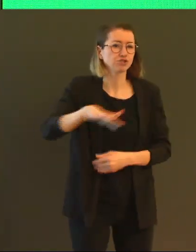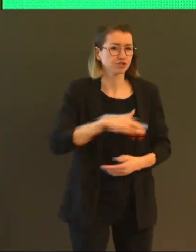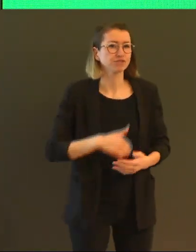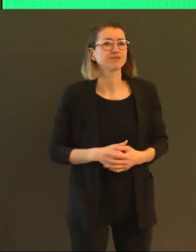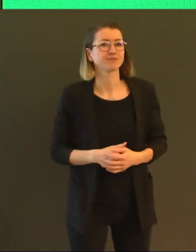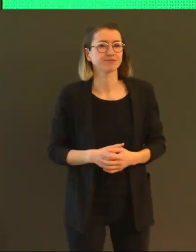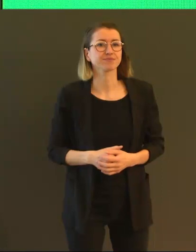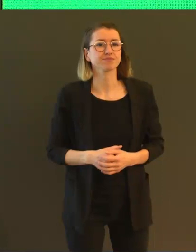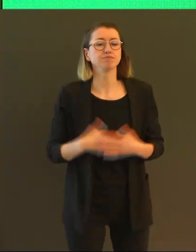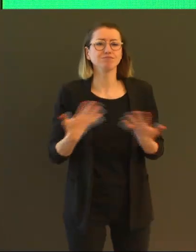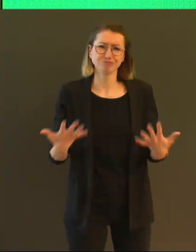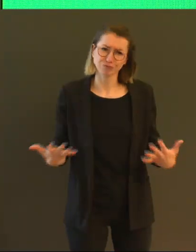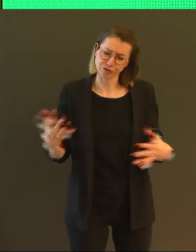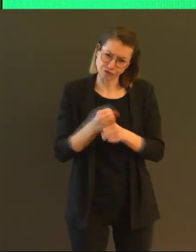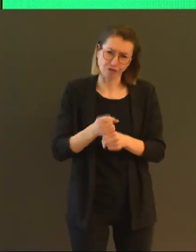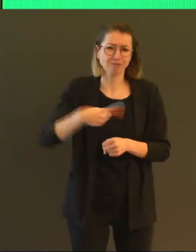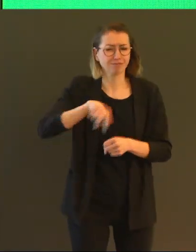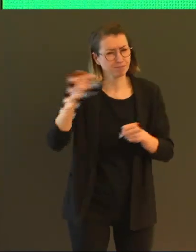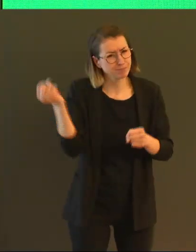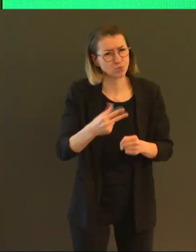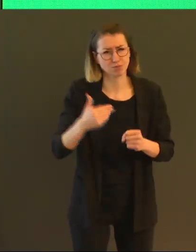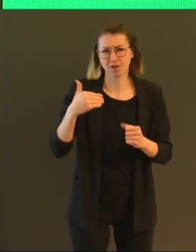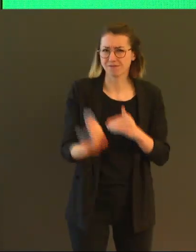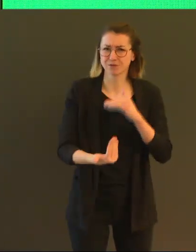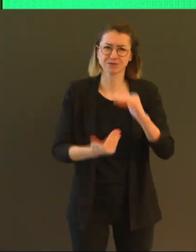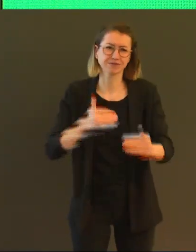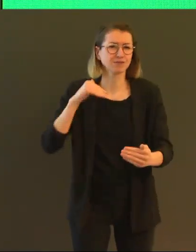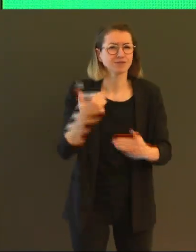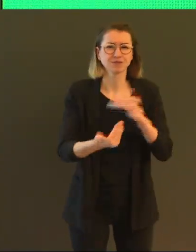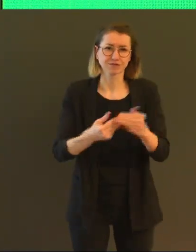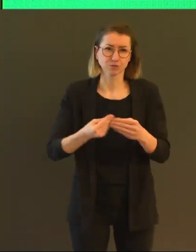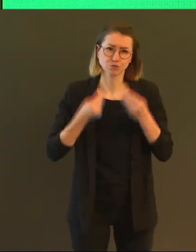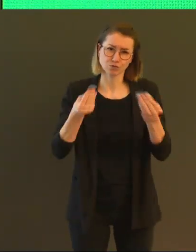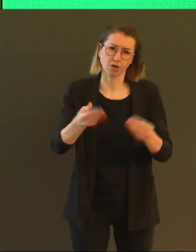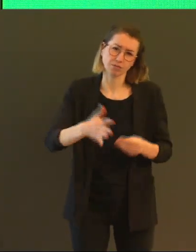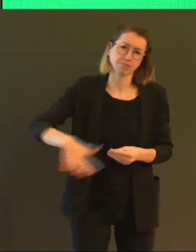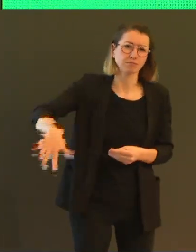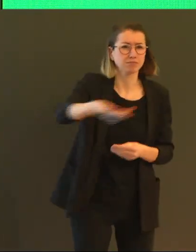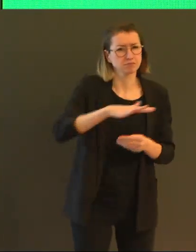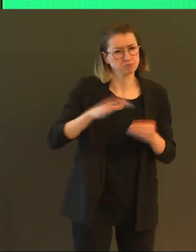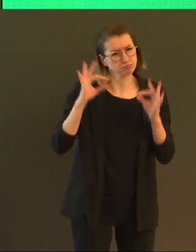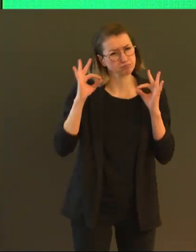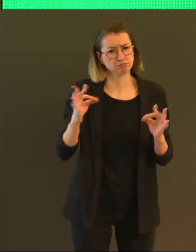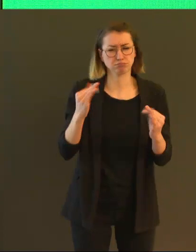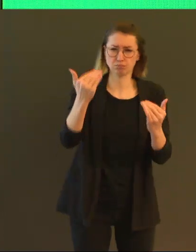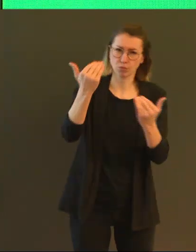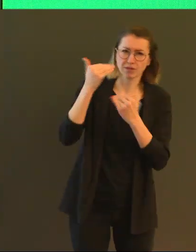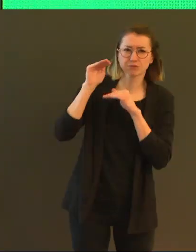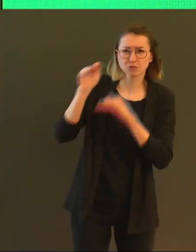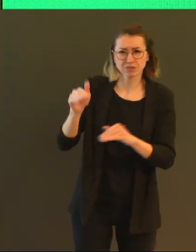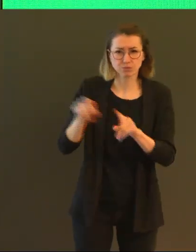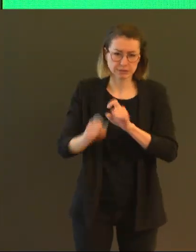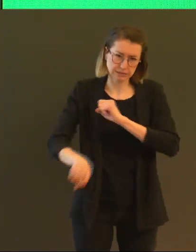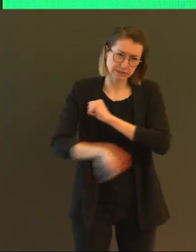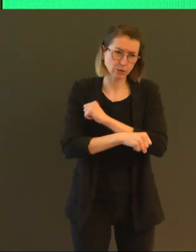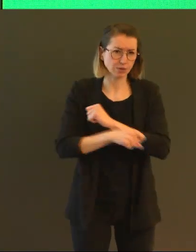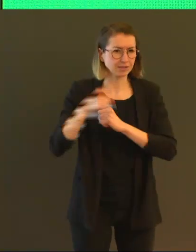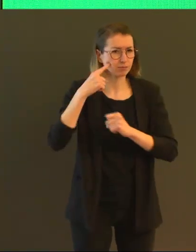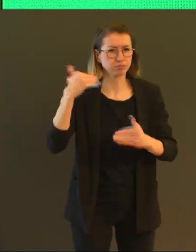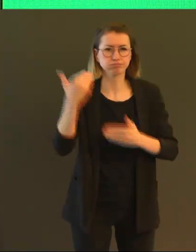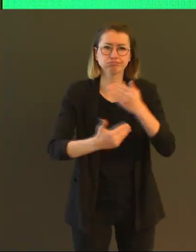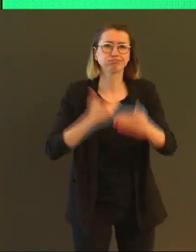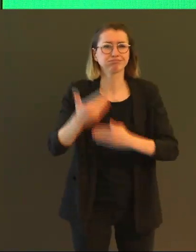étape vers un environnement plus sécurisé. Nous vous souhaitons aujourd'hui un bon week-end et nous nous